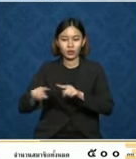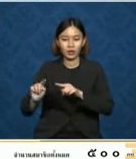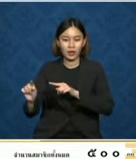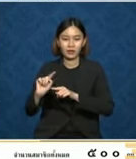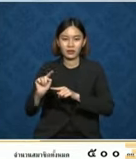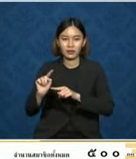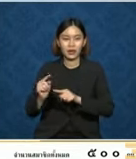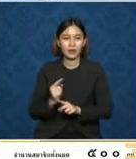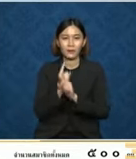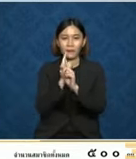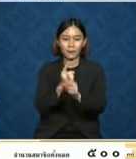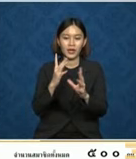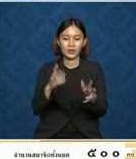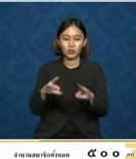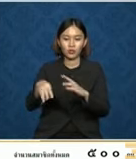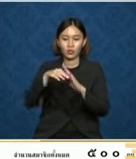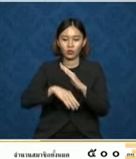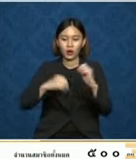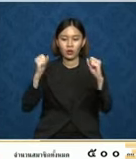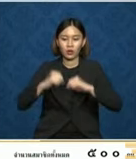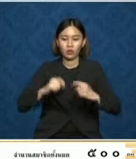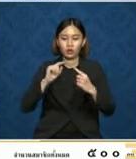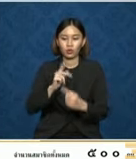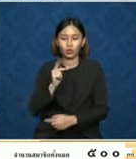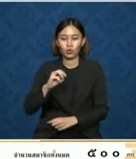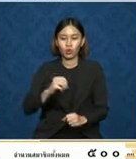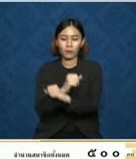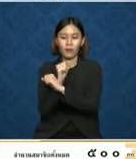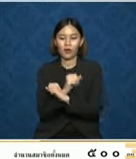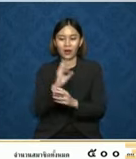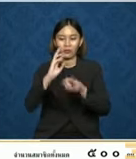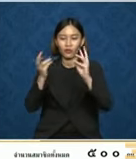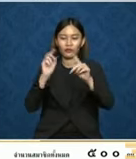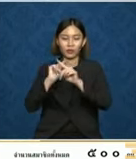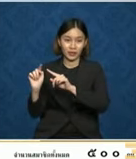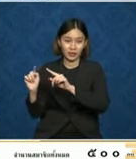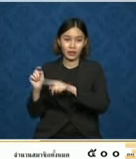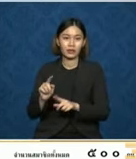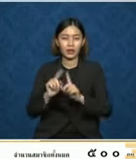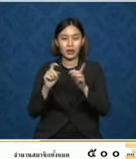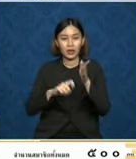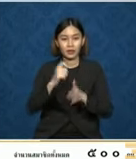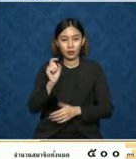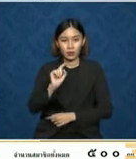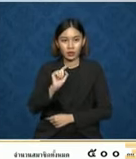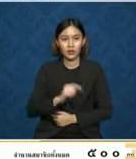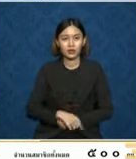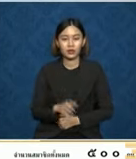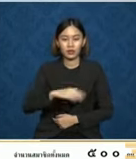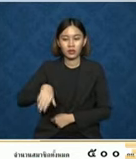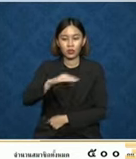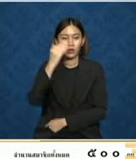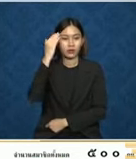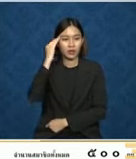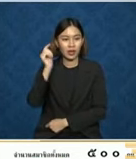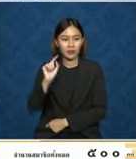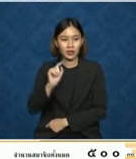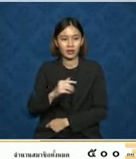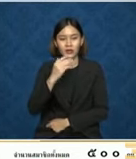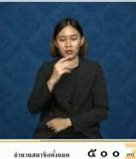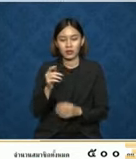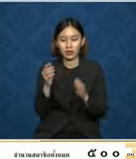ป็นไปตามแนวทางหรือข้อกำหนดของกรมควบคุมมลพิษหรืออีกปัจจัยหนึ่งอย่างที่ท่านทราบดีนะครับมาจ